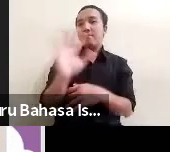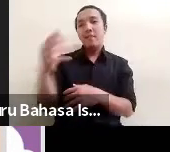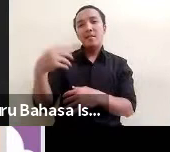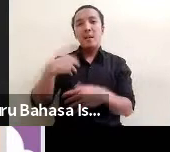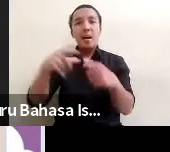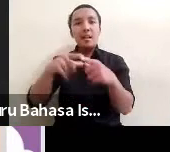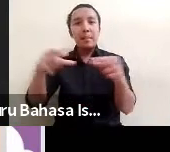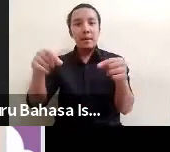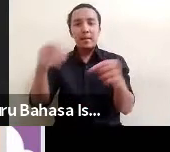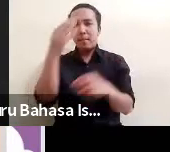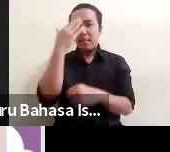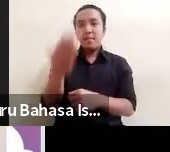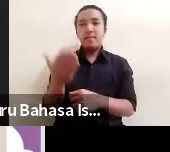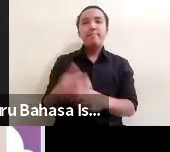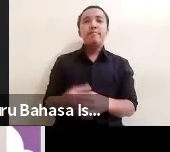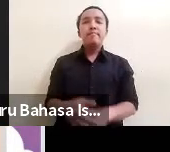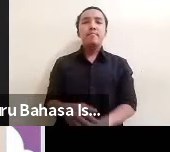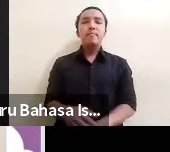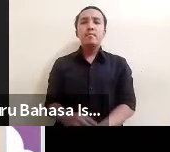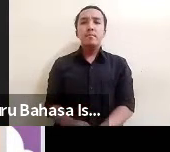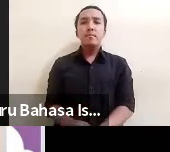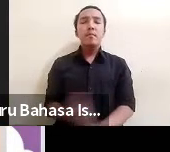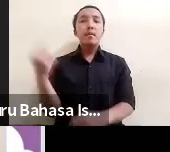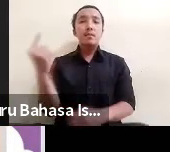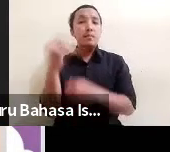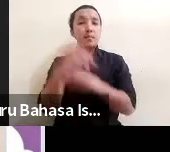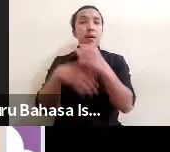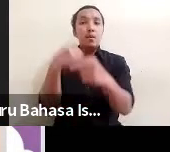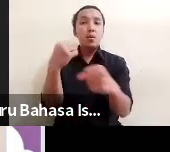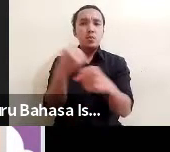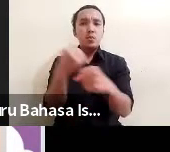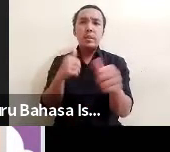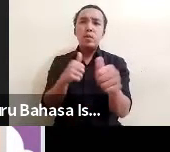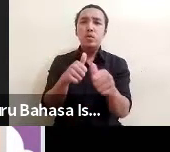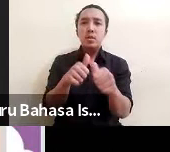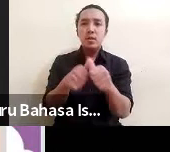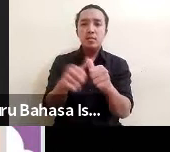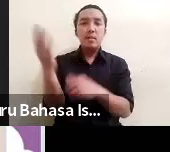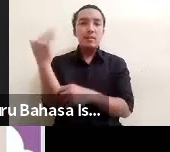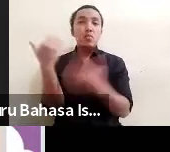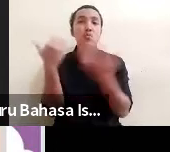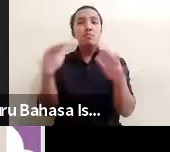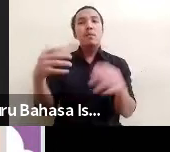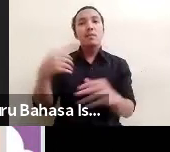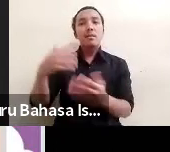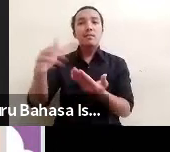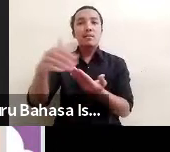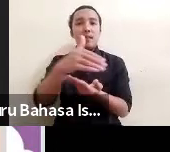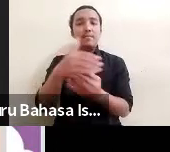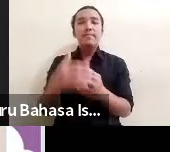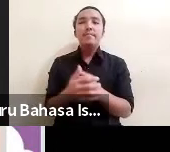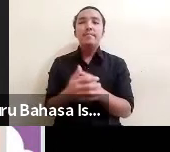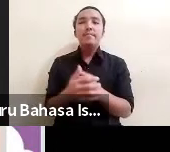diikuti secara serius oleh Pak Bupati. Nah, tadi kan sudah ada data Pak, ada data setelah ada data tunggal